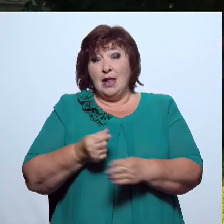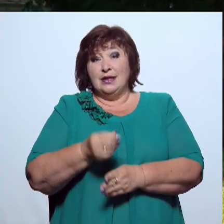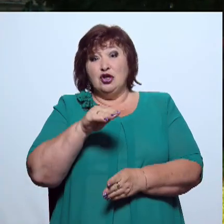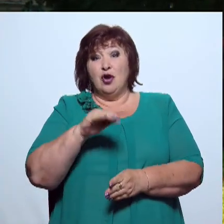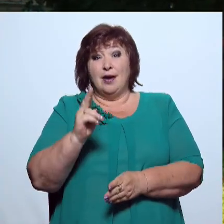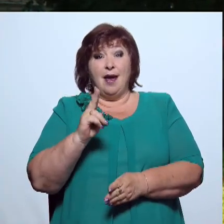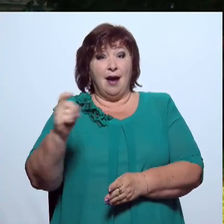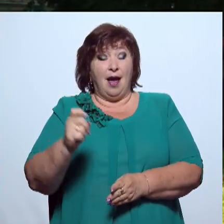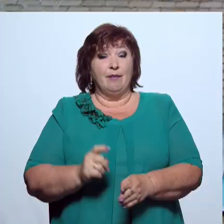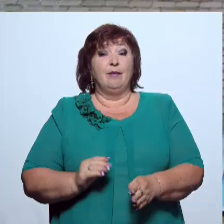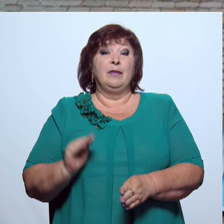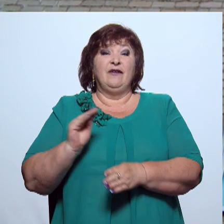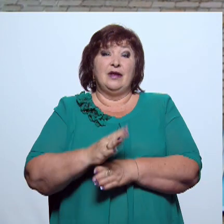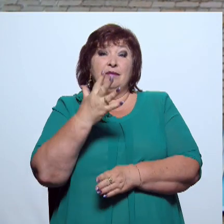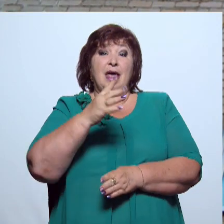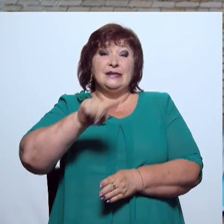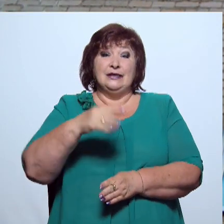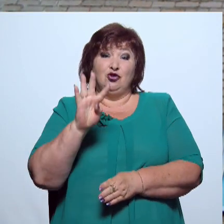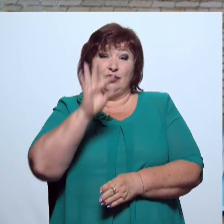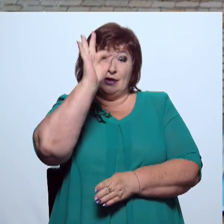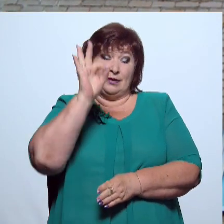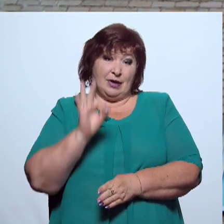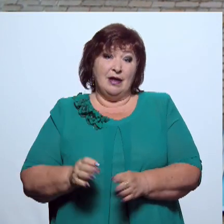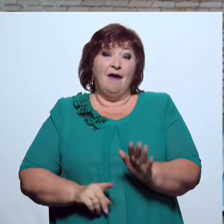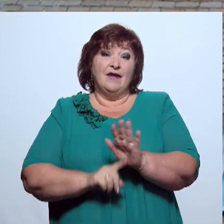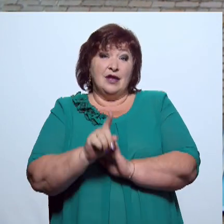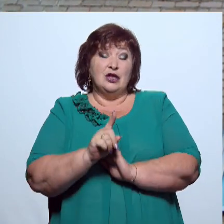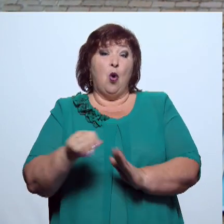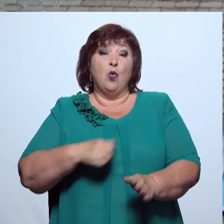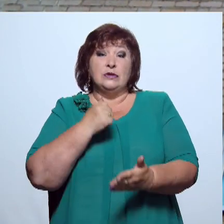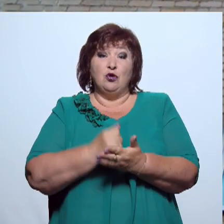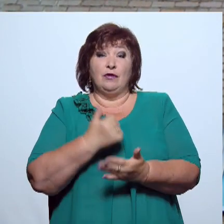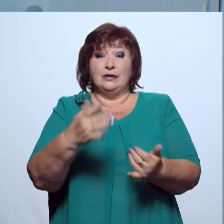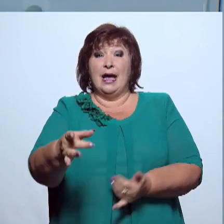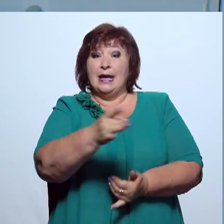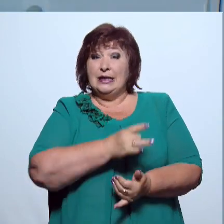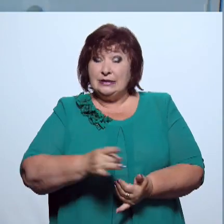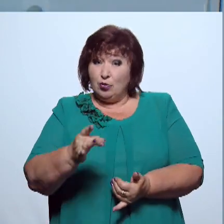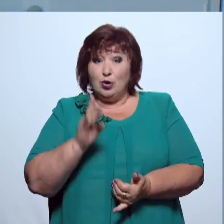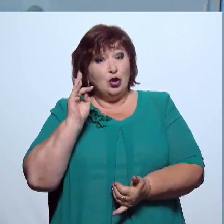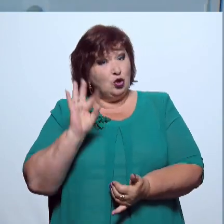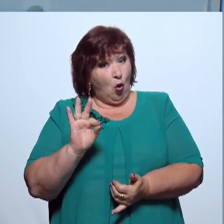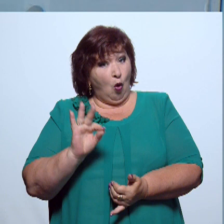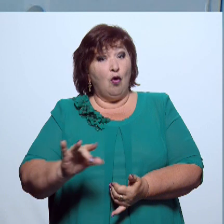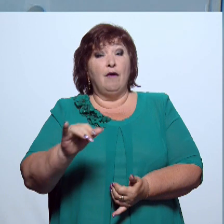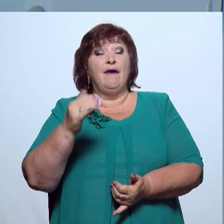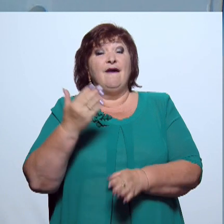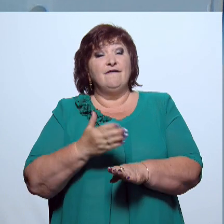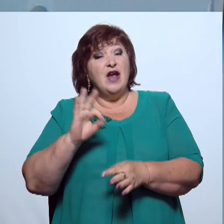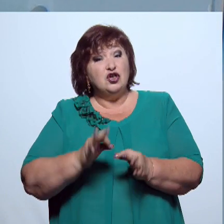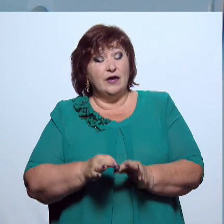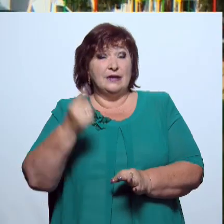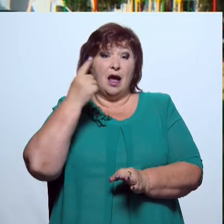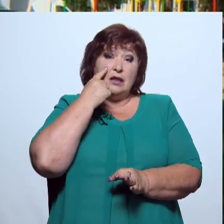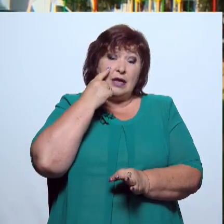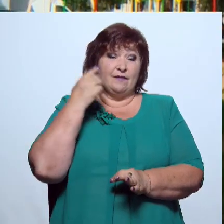ЖКХ не превысит 5,4%. Это предельный индекс, установленный для республики. Однако в Ижевске, Глазове, Воткинске и